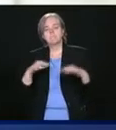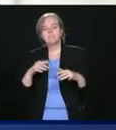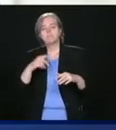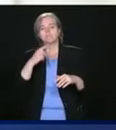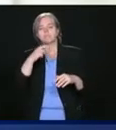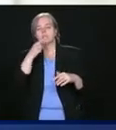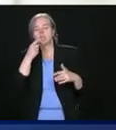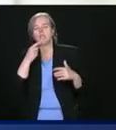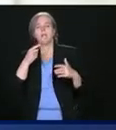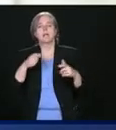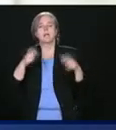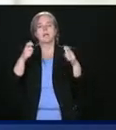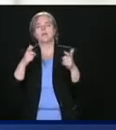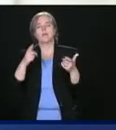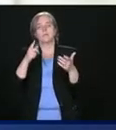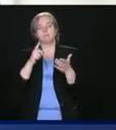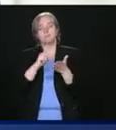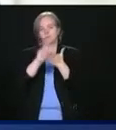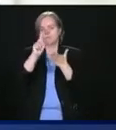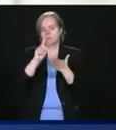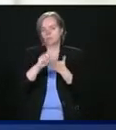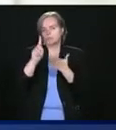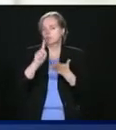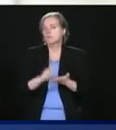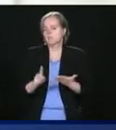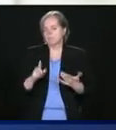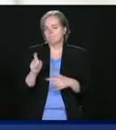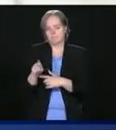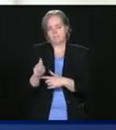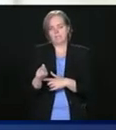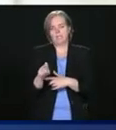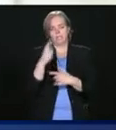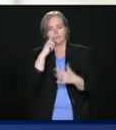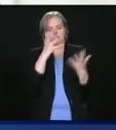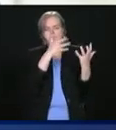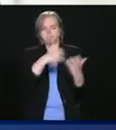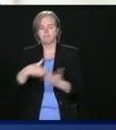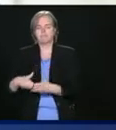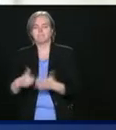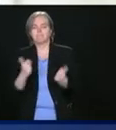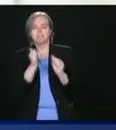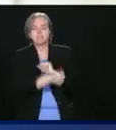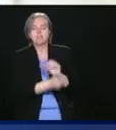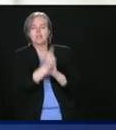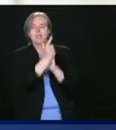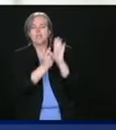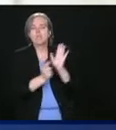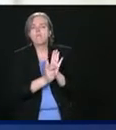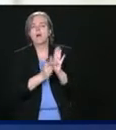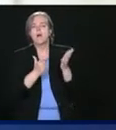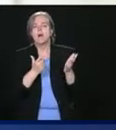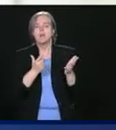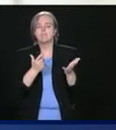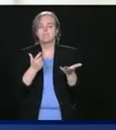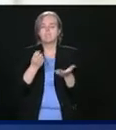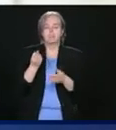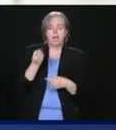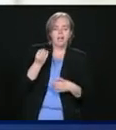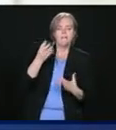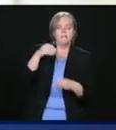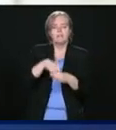meilleure façon de s'assurer que le gouvernement soit imputable et continuer le travail nécessaire pour adopter des lois pour les